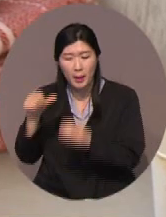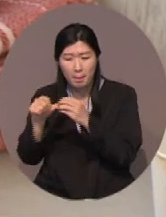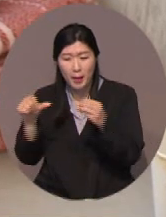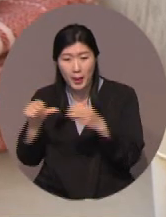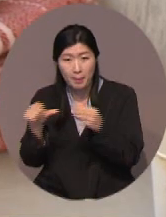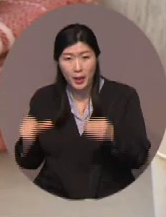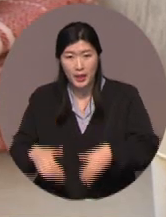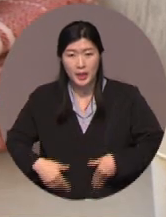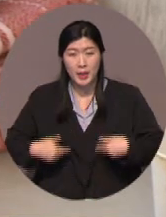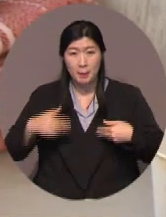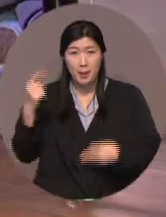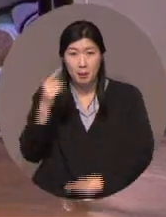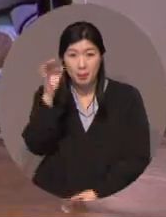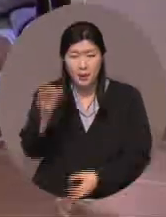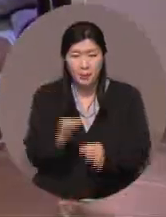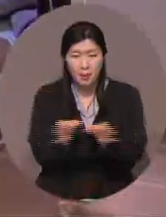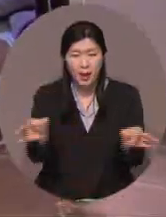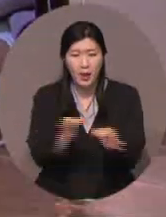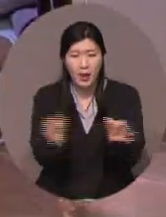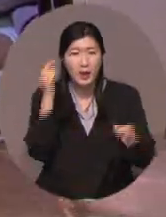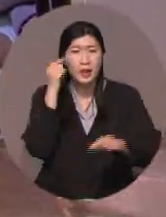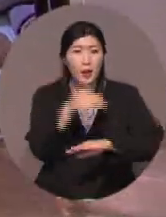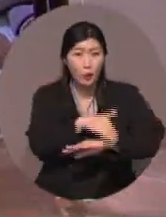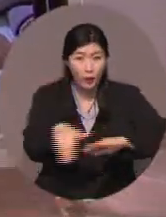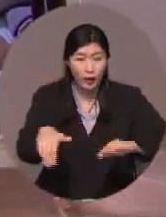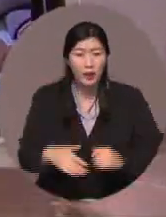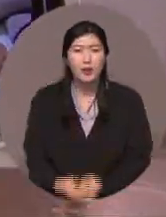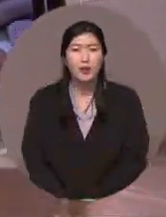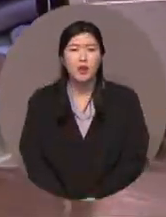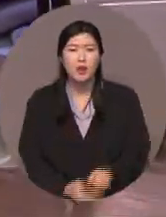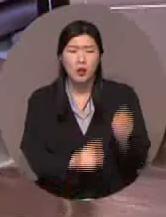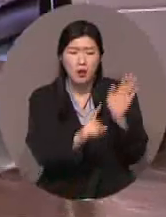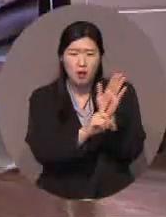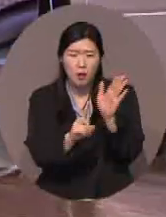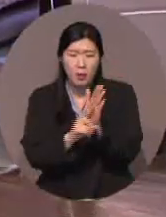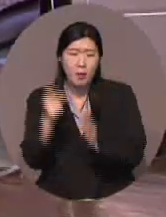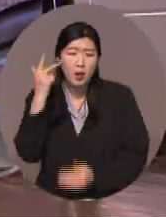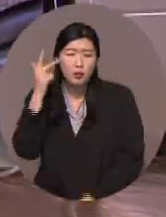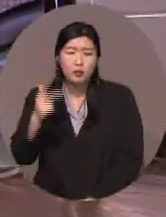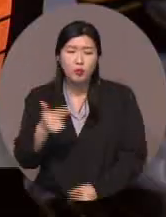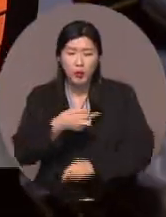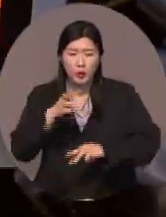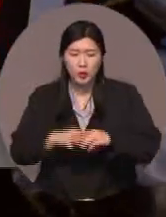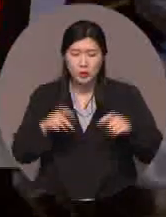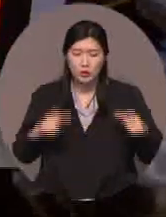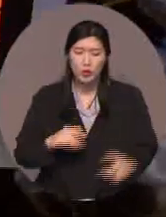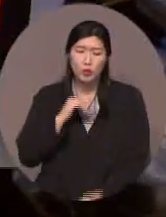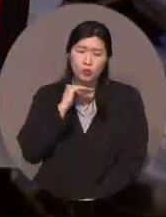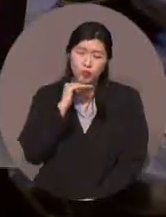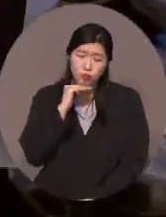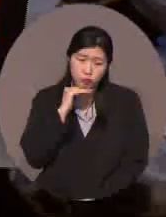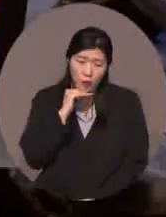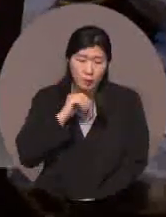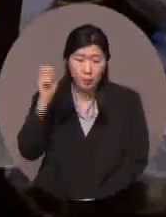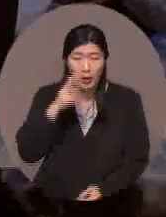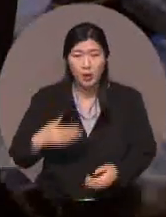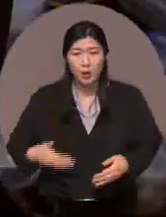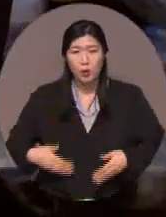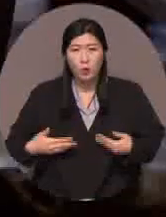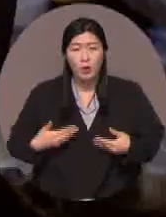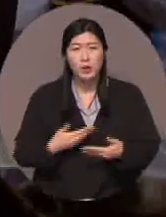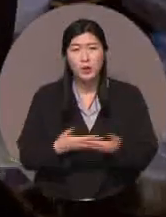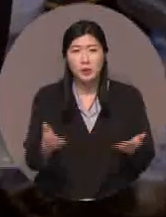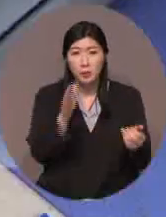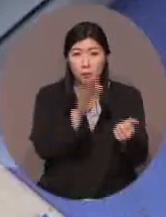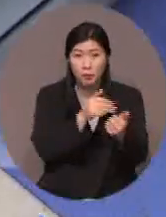난방비를 지원하기로 했습니다 하지만 난방비 폭탄 문제가 불거진지 일주일이 다 돼서 대전시는 뒤늦게 긴급